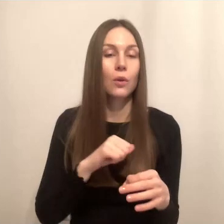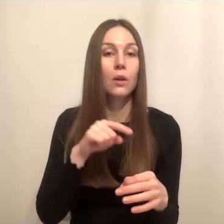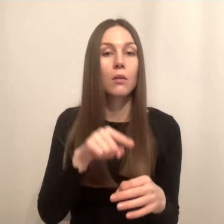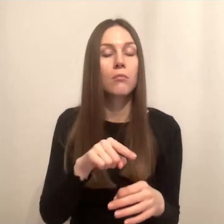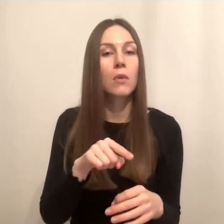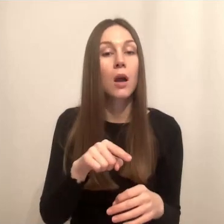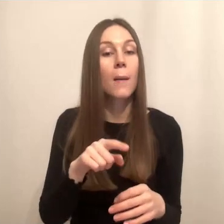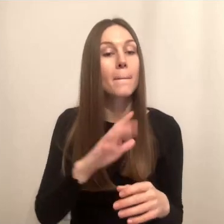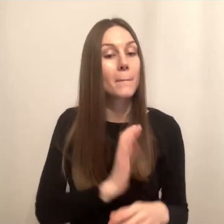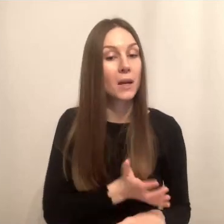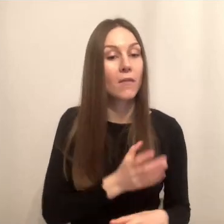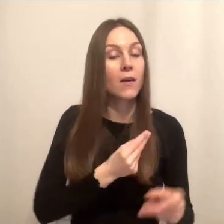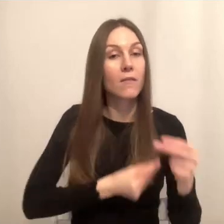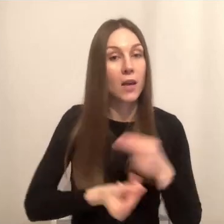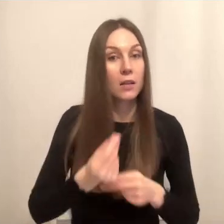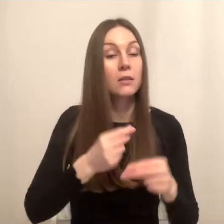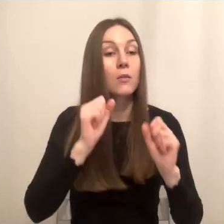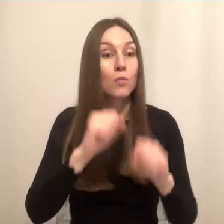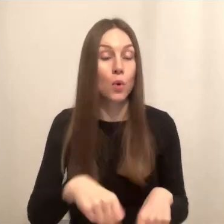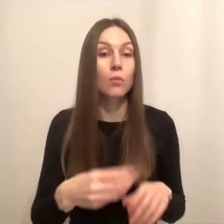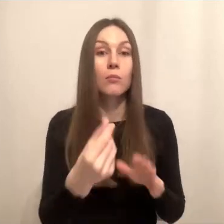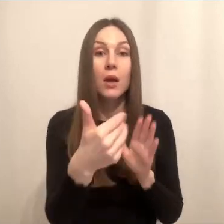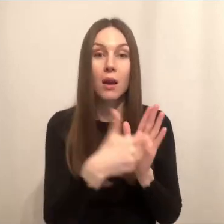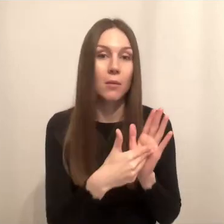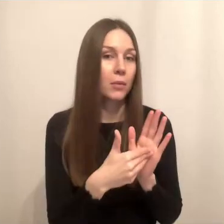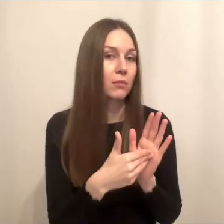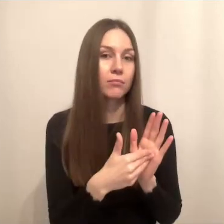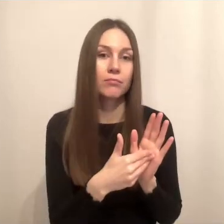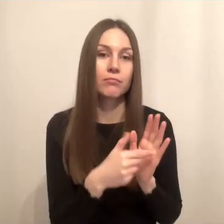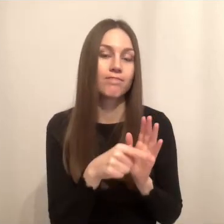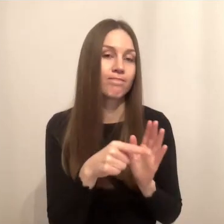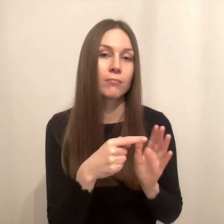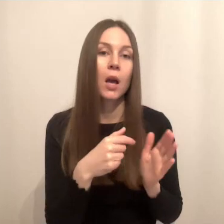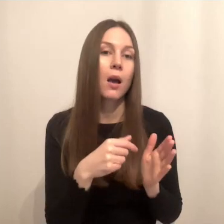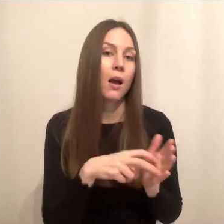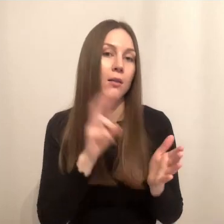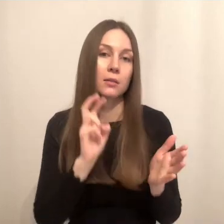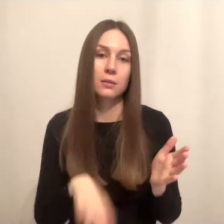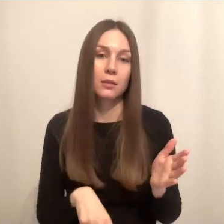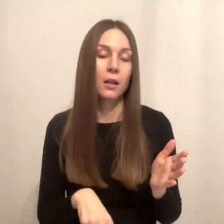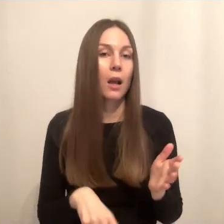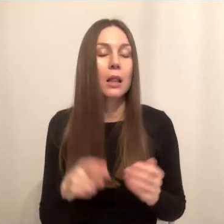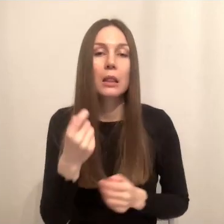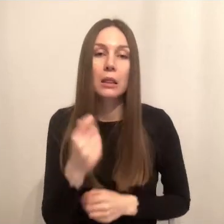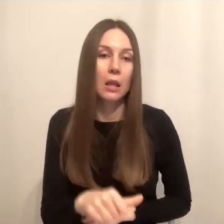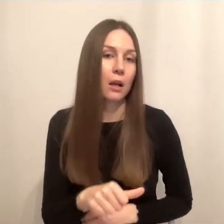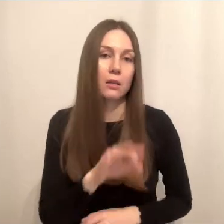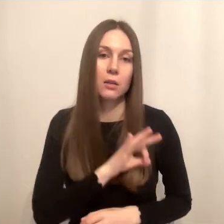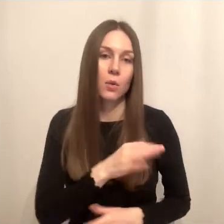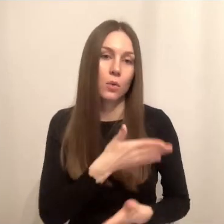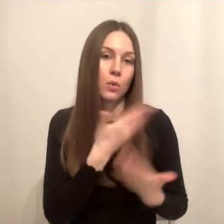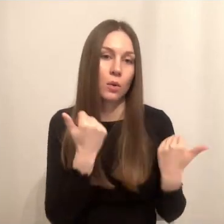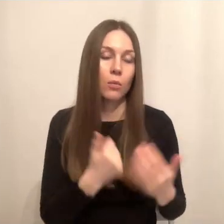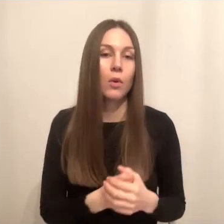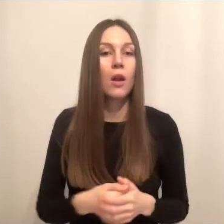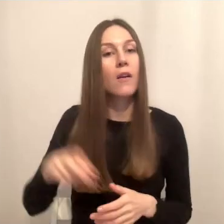privataus verslo gauti paramą, šitos paramos buvo atsisakusi ir niekad nesinaudojo. Mes naudojamės iš